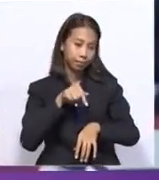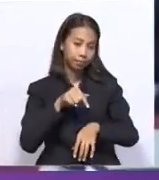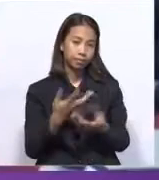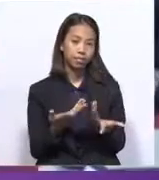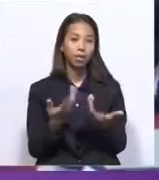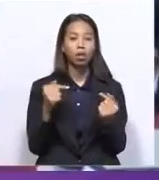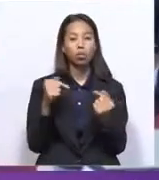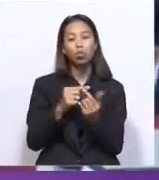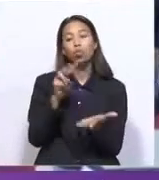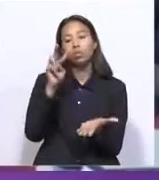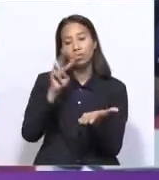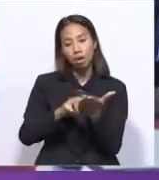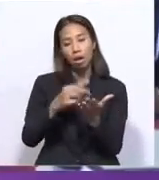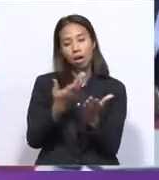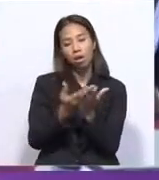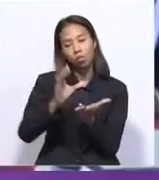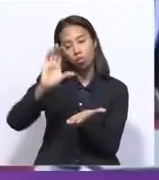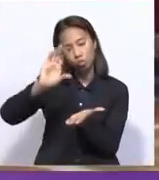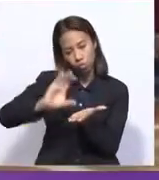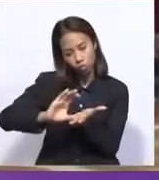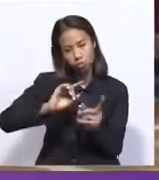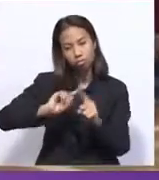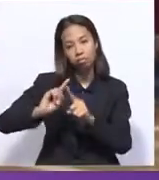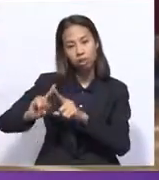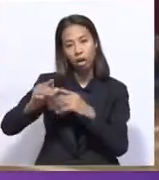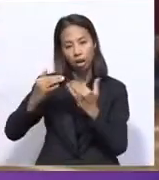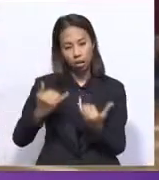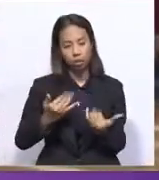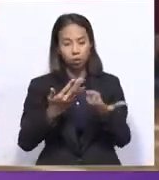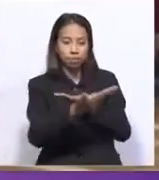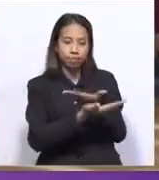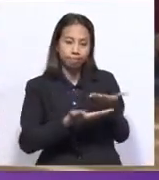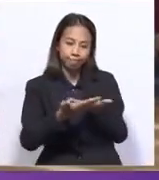งการออกวีซ่าและการลงทุนต่างๆในระหว่างการห